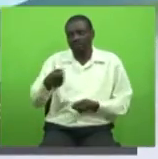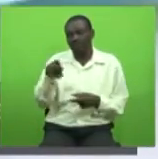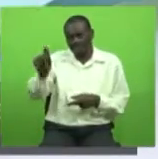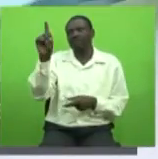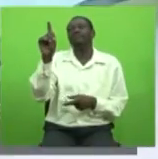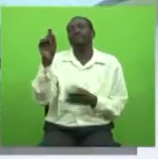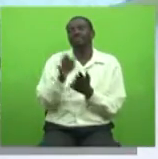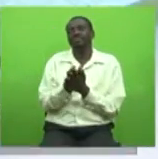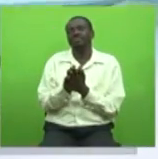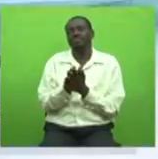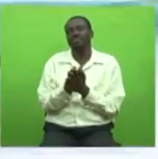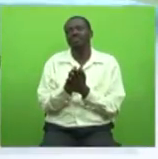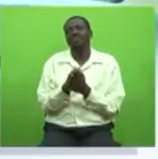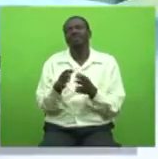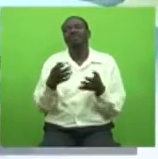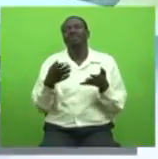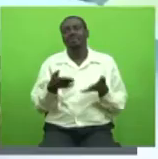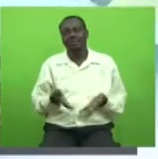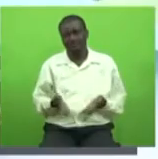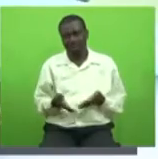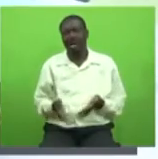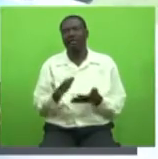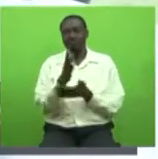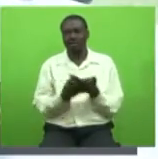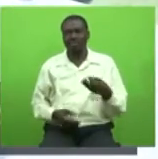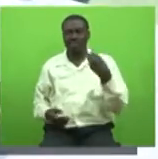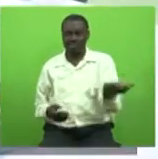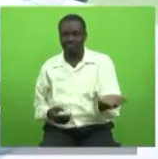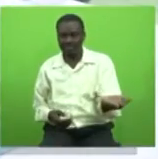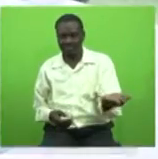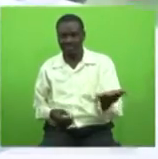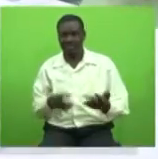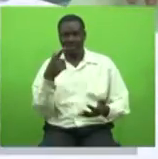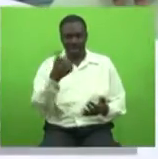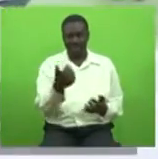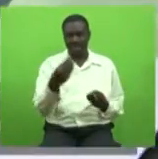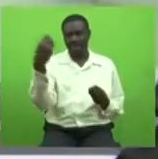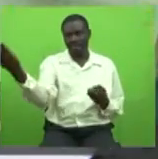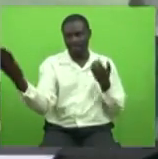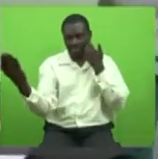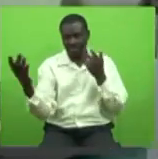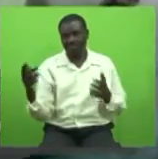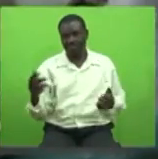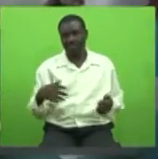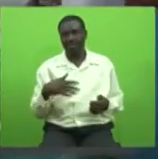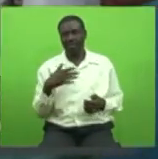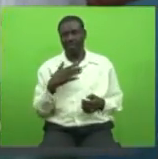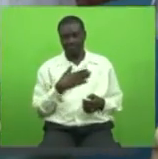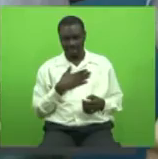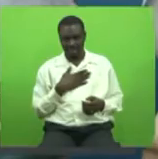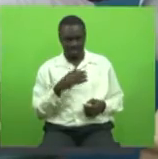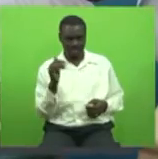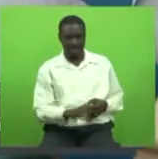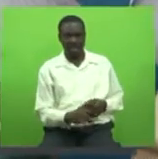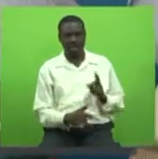vizuri. Alafu sasa kwa kopi yetu tutaachwa na hii. Iko na carbon, kwa hivyo ile details iko hapa ndio